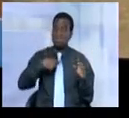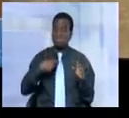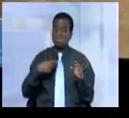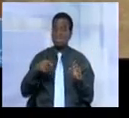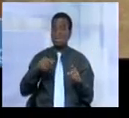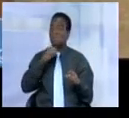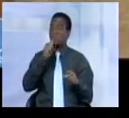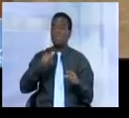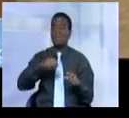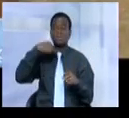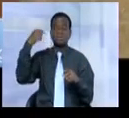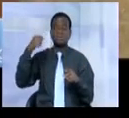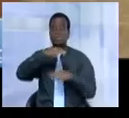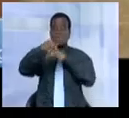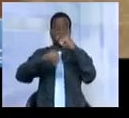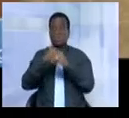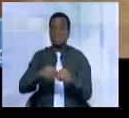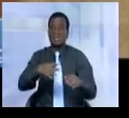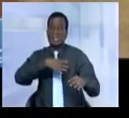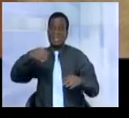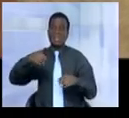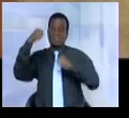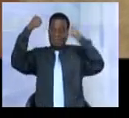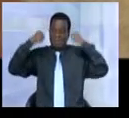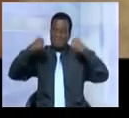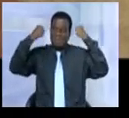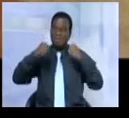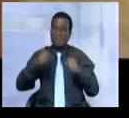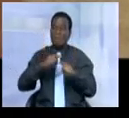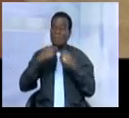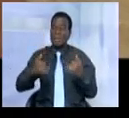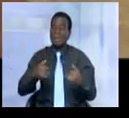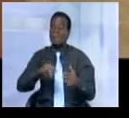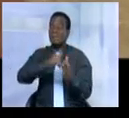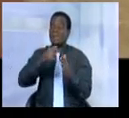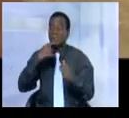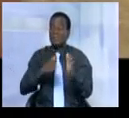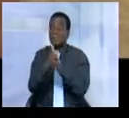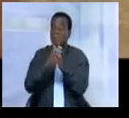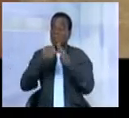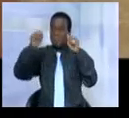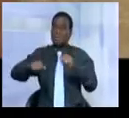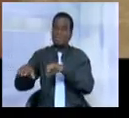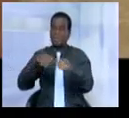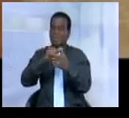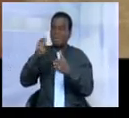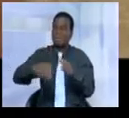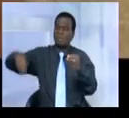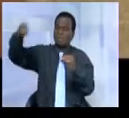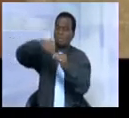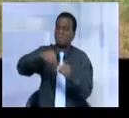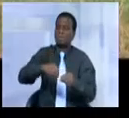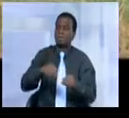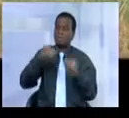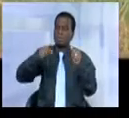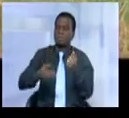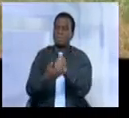pas tout le monde qui aime le sport. Ah, c'est un. Maintenant, ceux qui sont vraiment intéressés peuvent faire ça. Et puis, on va ajouter ça va beaucoup